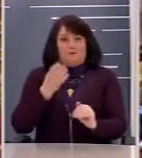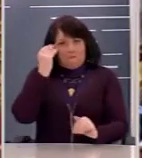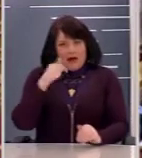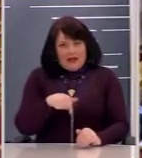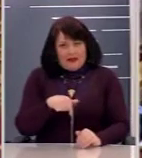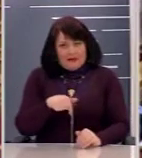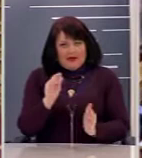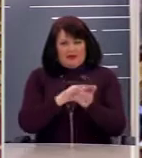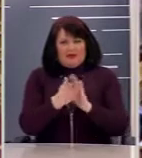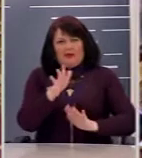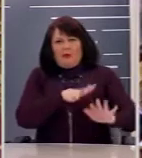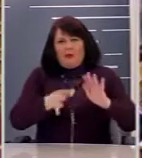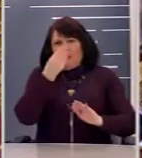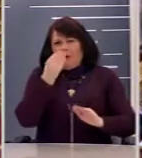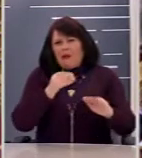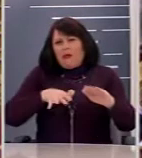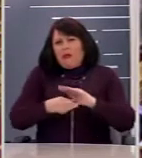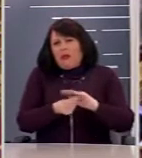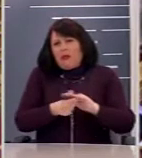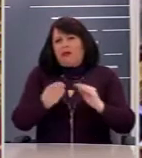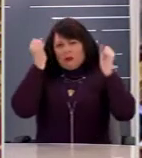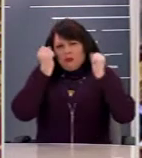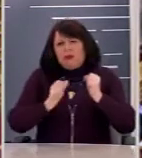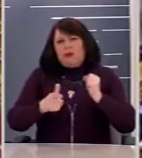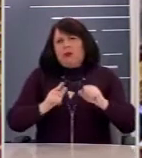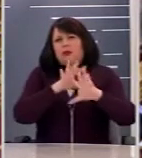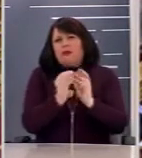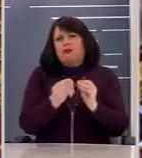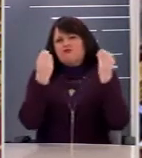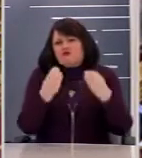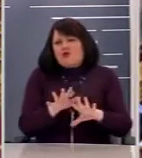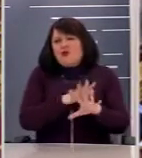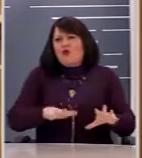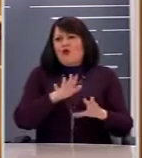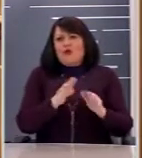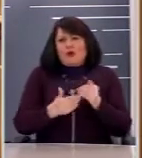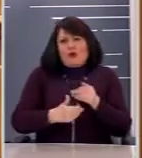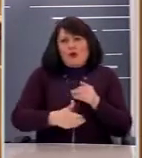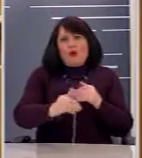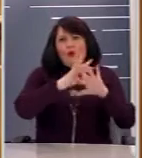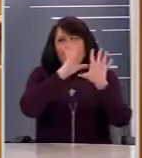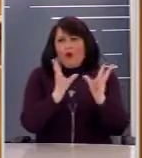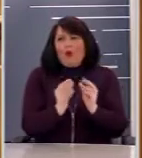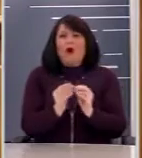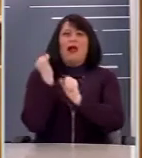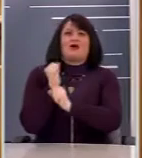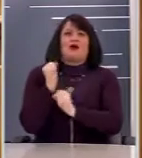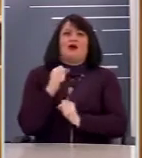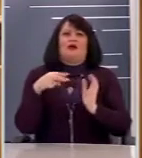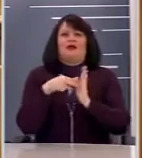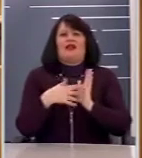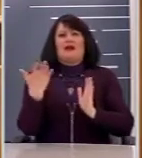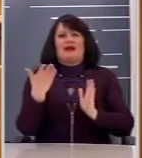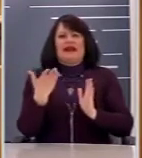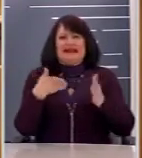η διαπλοκή, η διαφθορά, η απαξίωση, η χρεοκοπία άρχισε να συμβαίνει μετά το Γενάρη του 2015. Αυτή είναι η πληροφορία από τον εισηγητή της